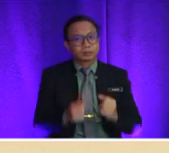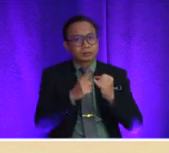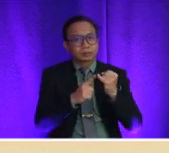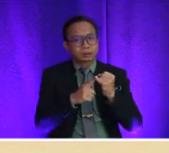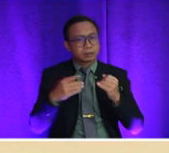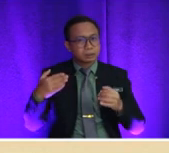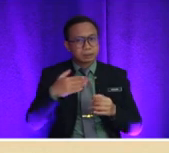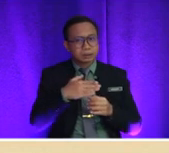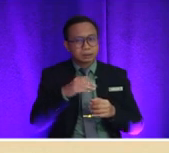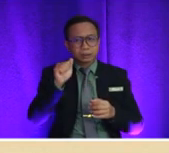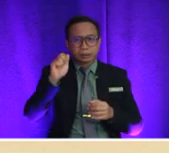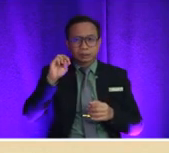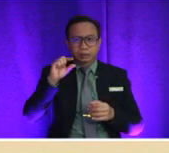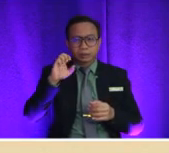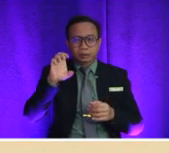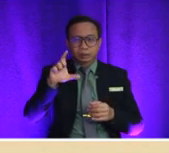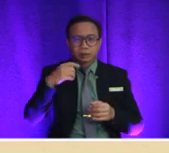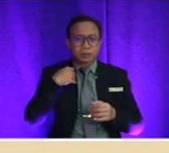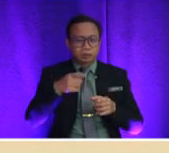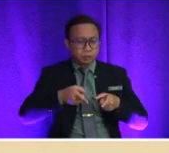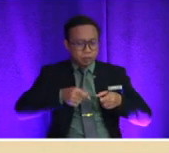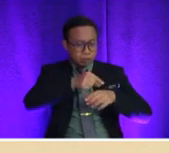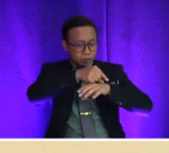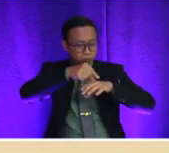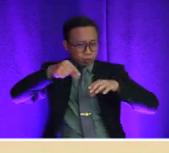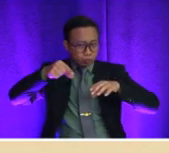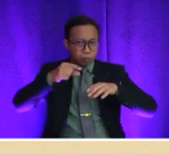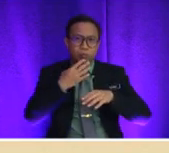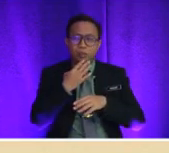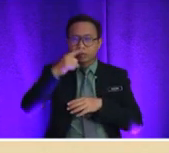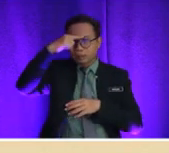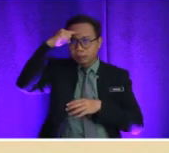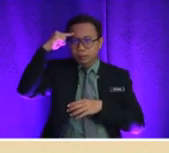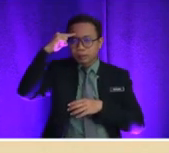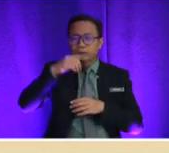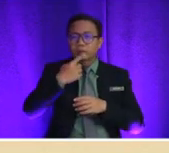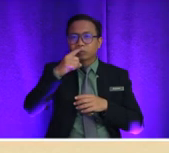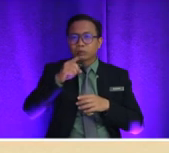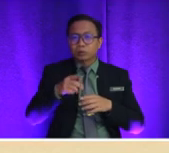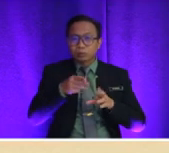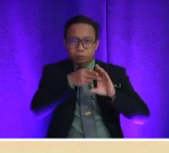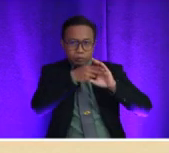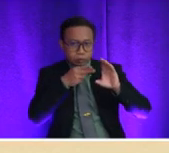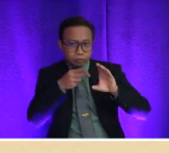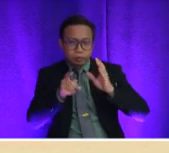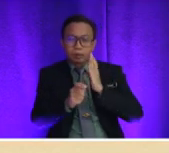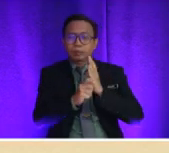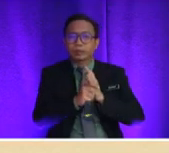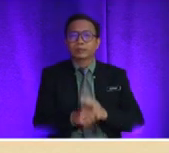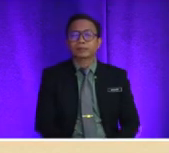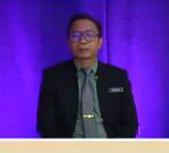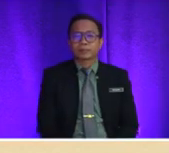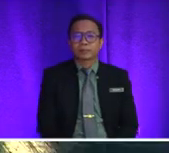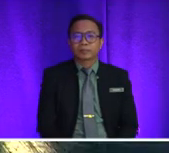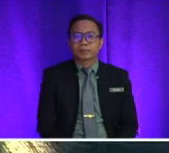mempunyai jalur melintang berwarna hitam yang berfungsi sebagai penyamaran tambahan nah janjikan untuk Tengok itu